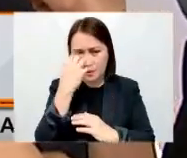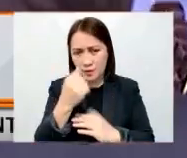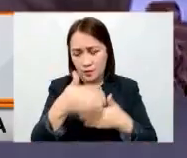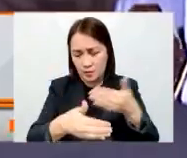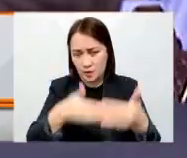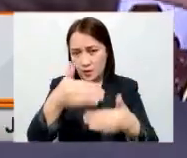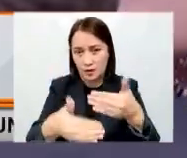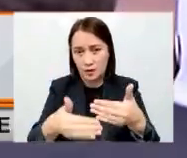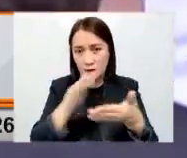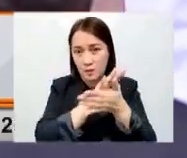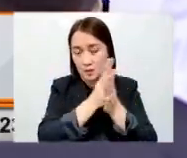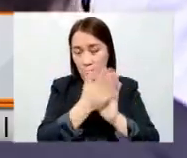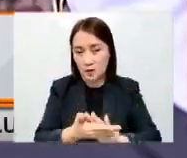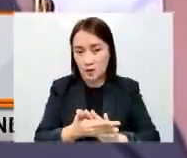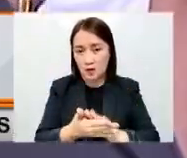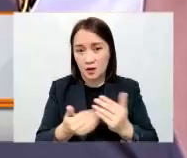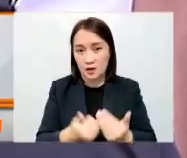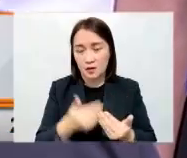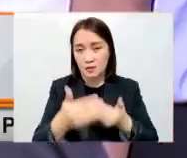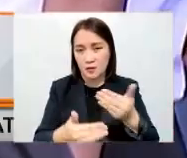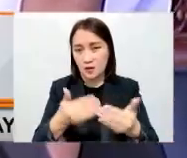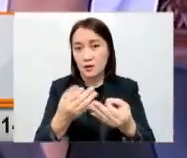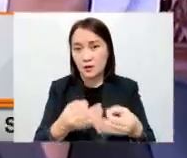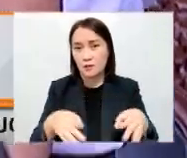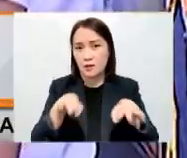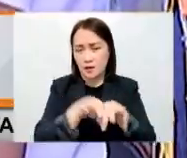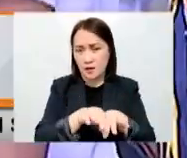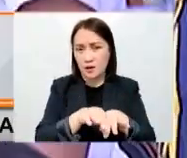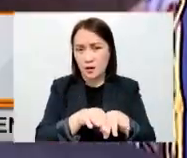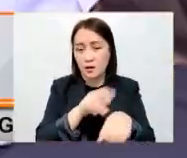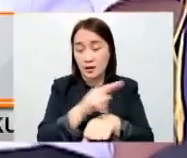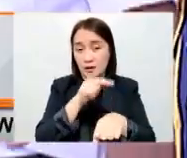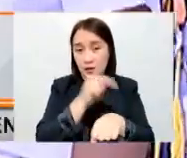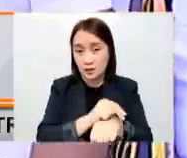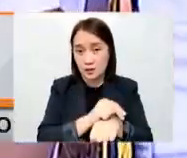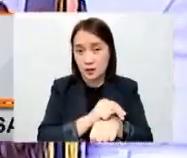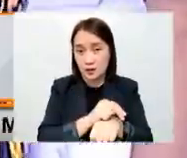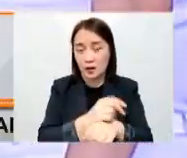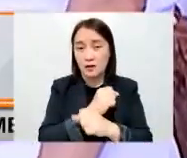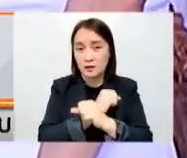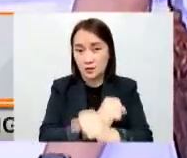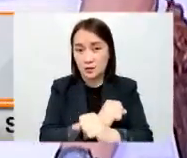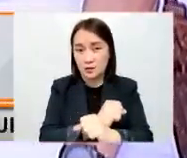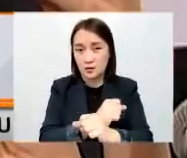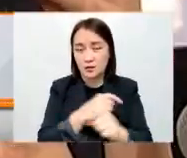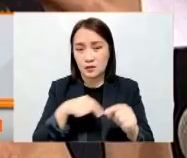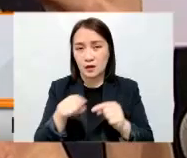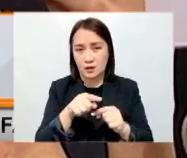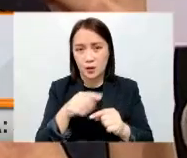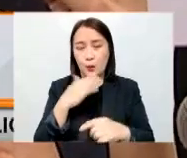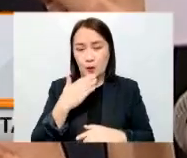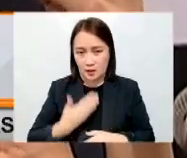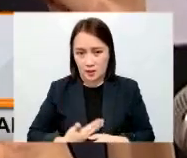process ay napakahalagang bagay ng ating national security. Kaya ako niwe-welcome po rin statement ni